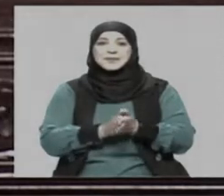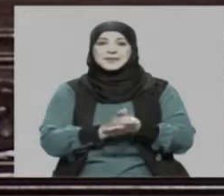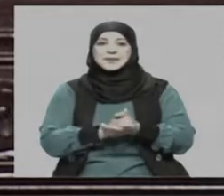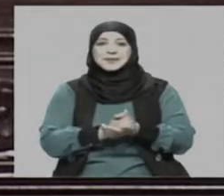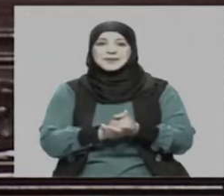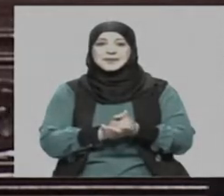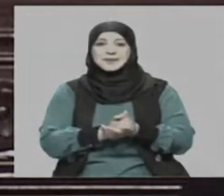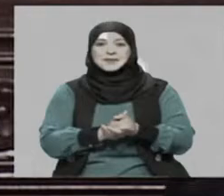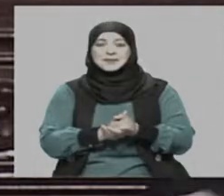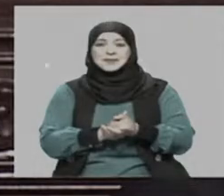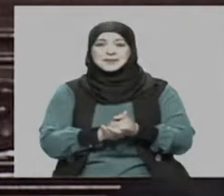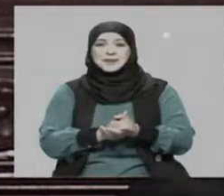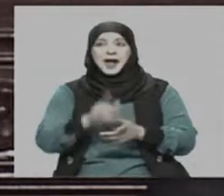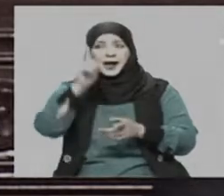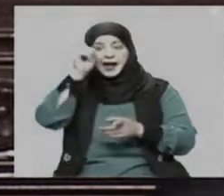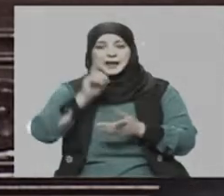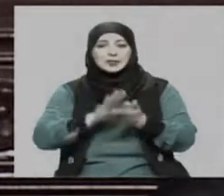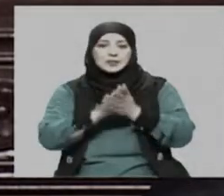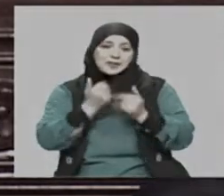لابسوس ريفيلاتور.